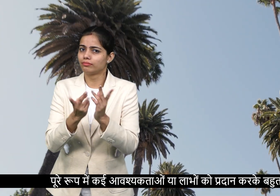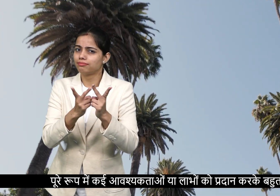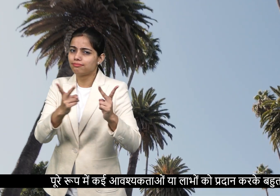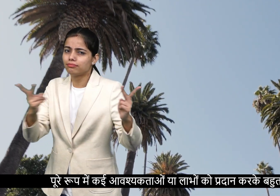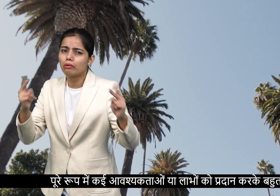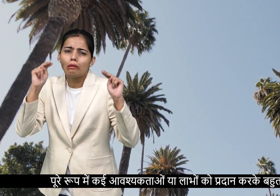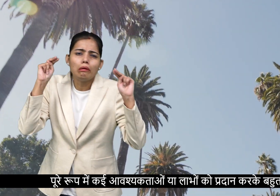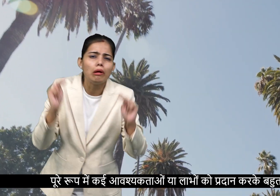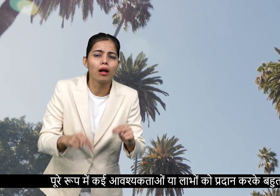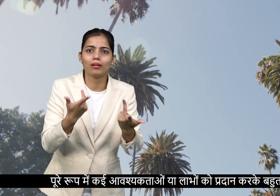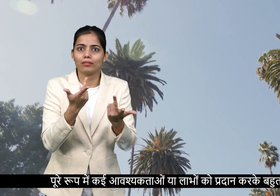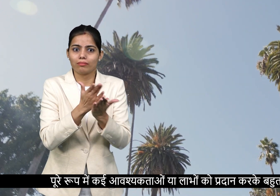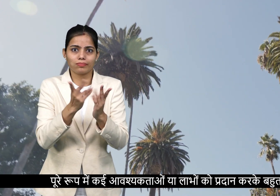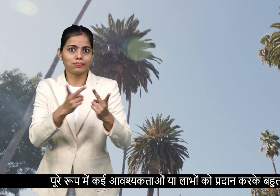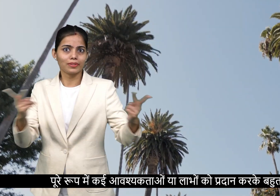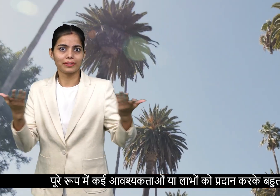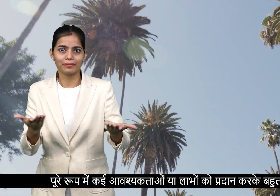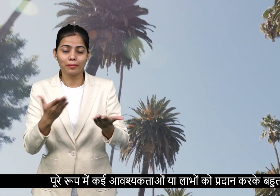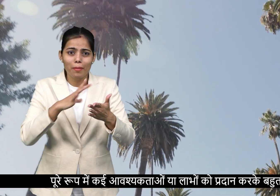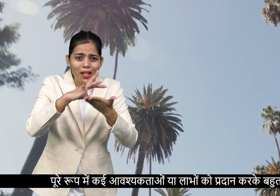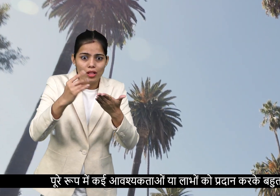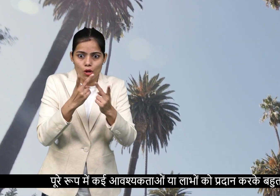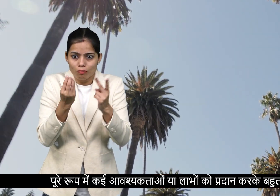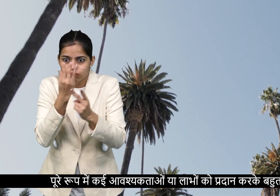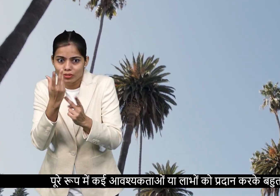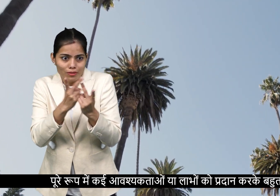करके बहुत मददगार होते हैं।